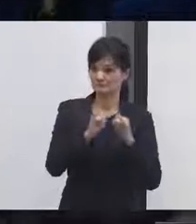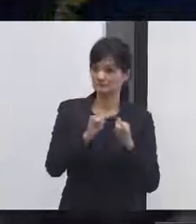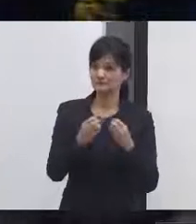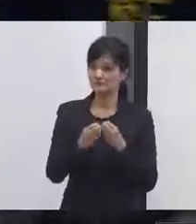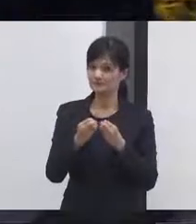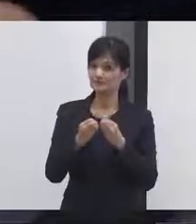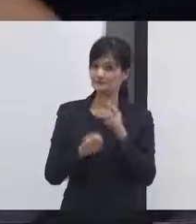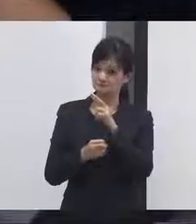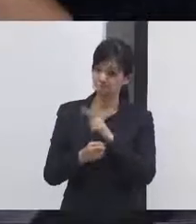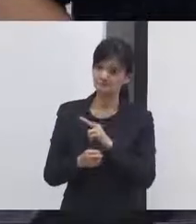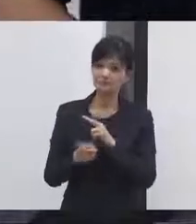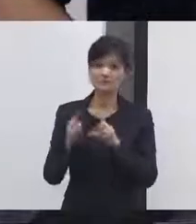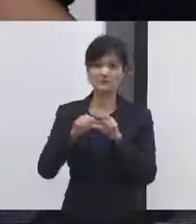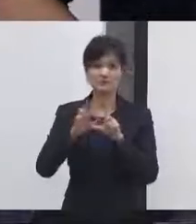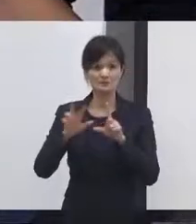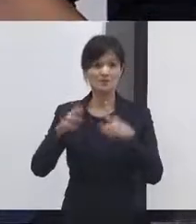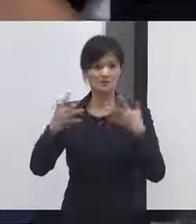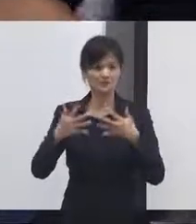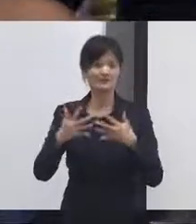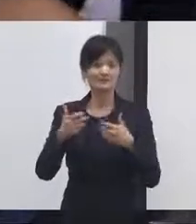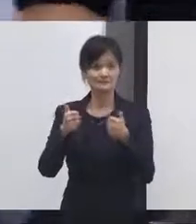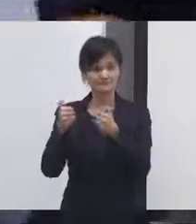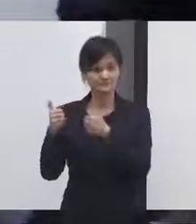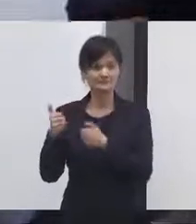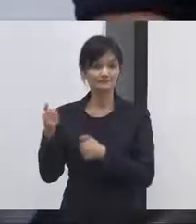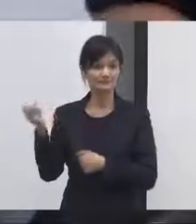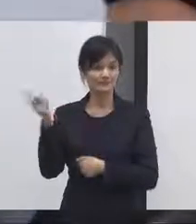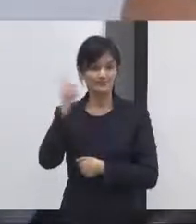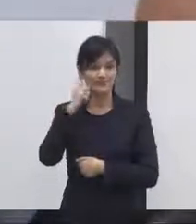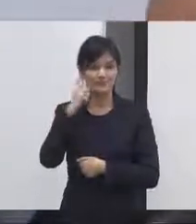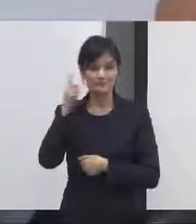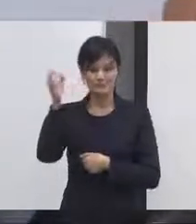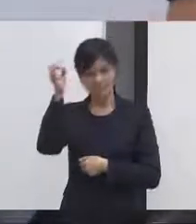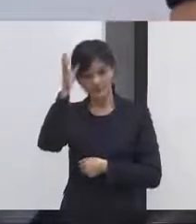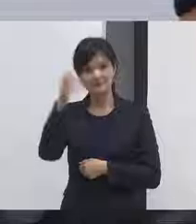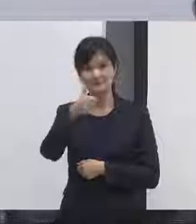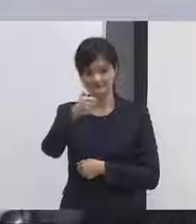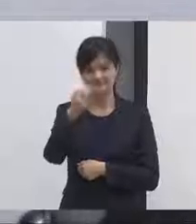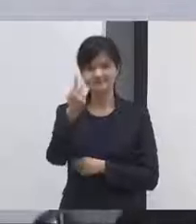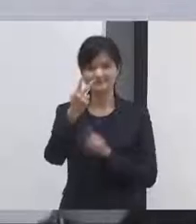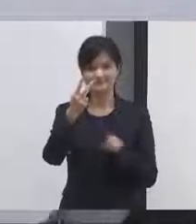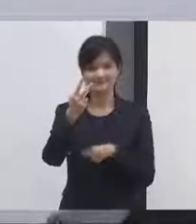待政府这样子的一个角色。那希望今天对就是各位有很大的启发，那就谢谢两位。